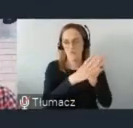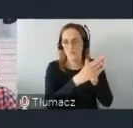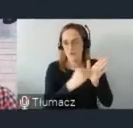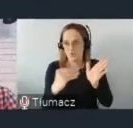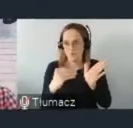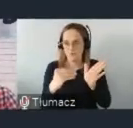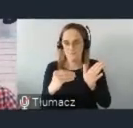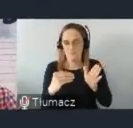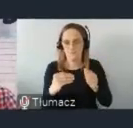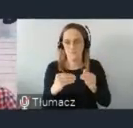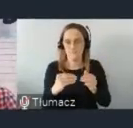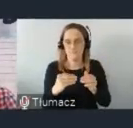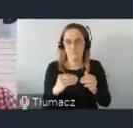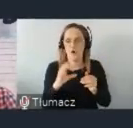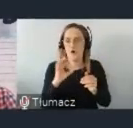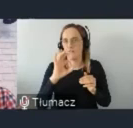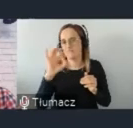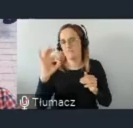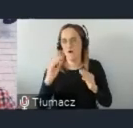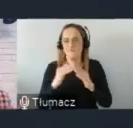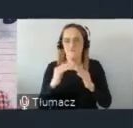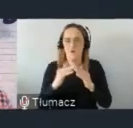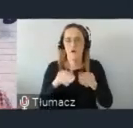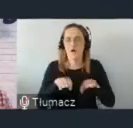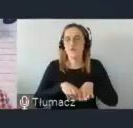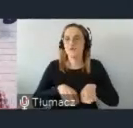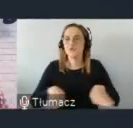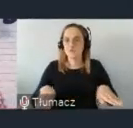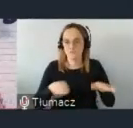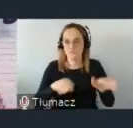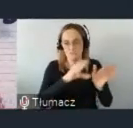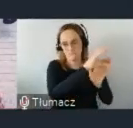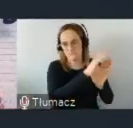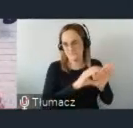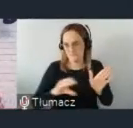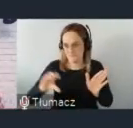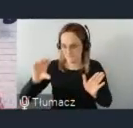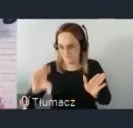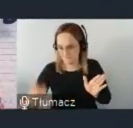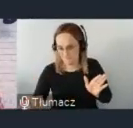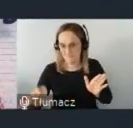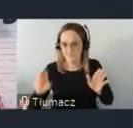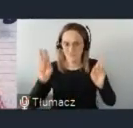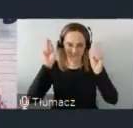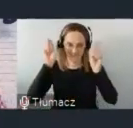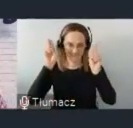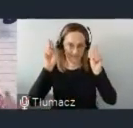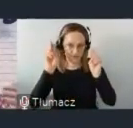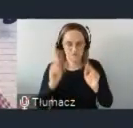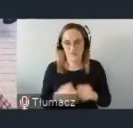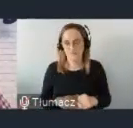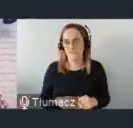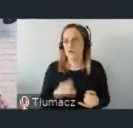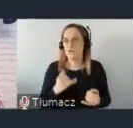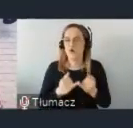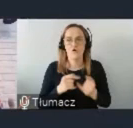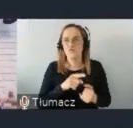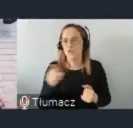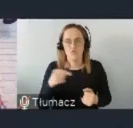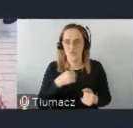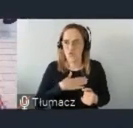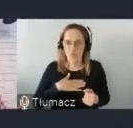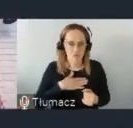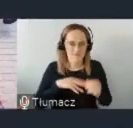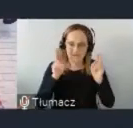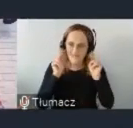przykład tutaj jest u kogoś w domu stoliczek i nałożyć w rzeczywistości rozszerzonej tego zajączka. Jeżeli ktoś nie lubi zajączków